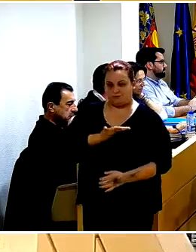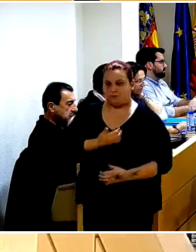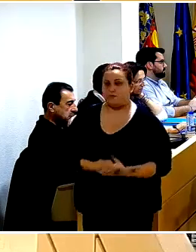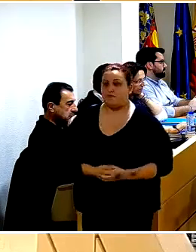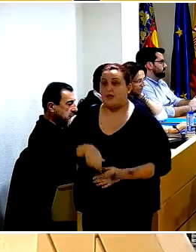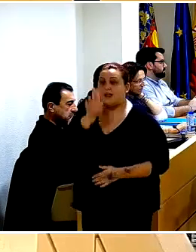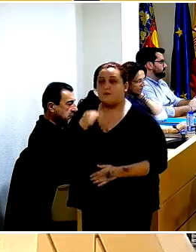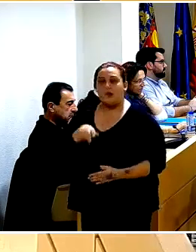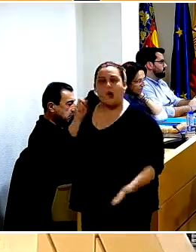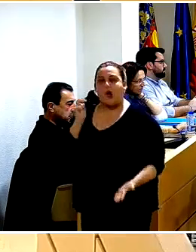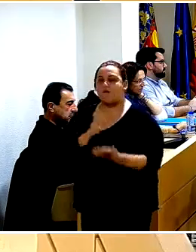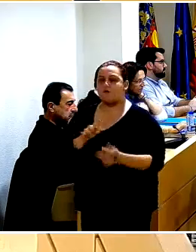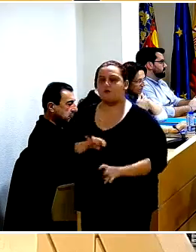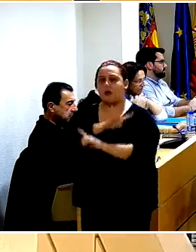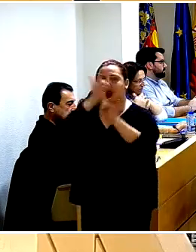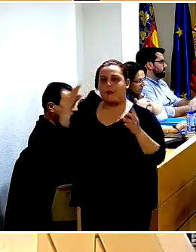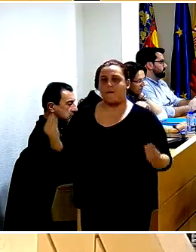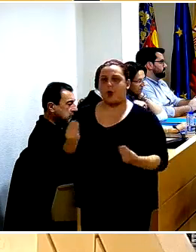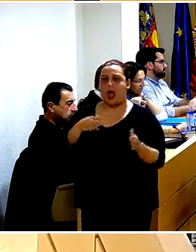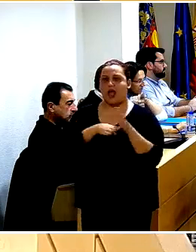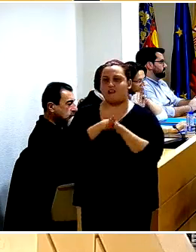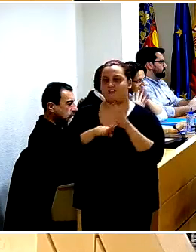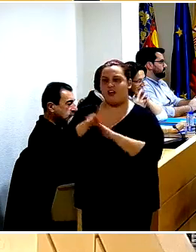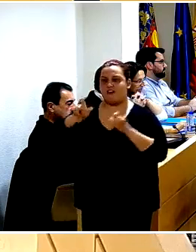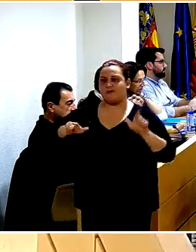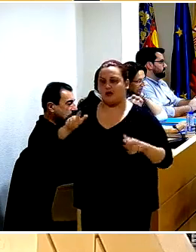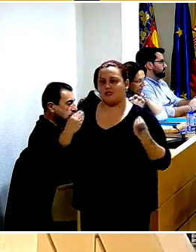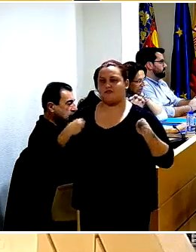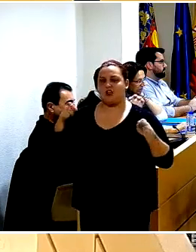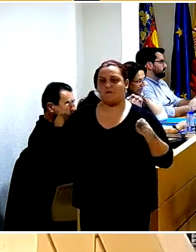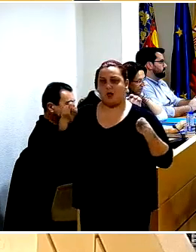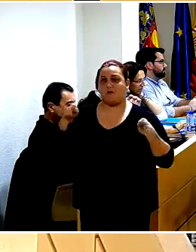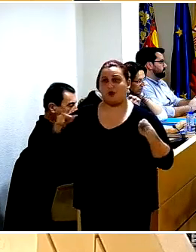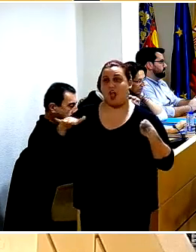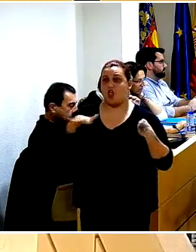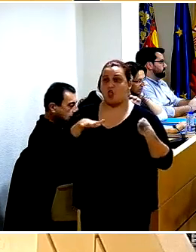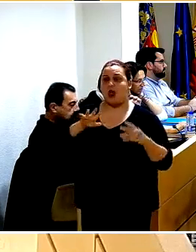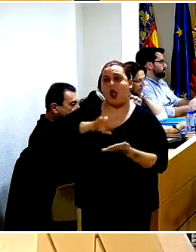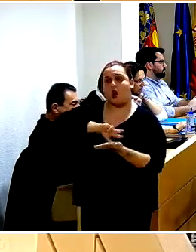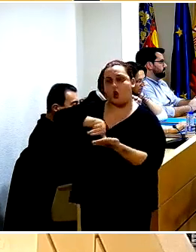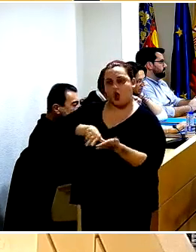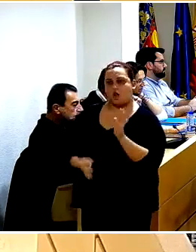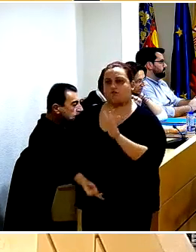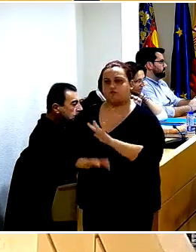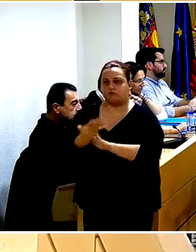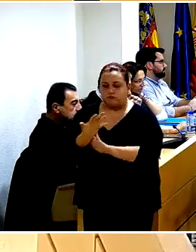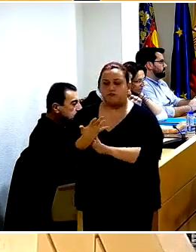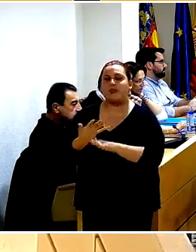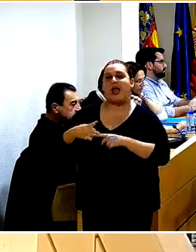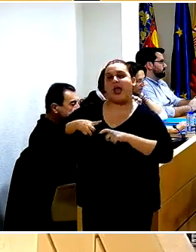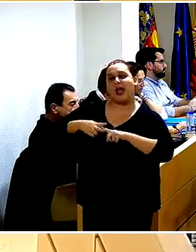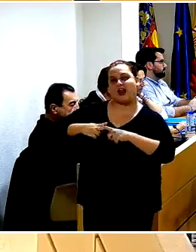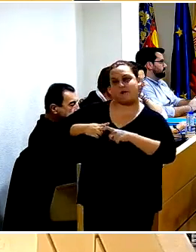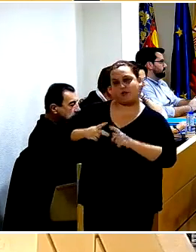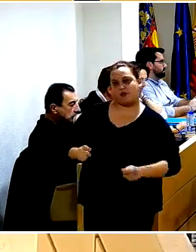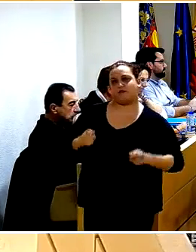una aposta per millorar l'accessibilitat de la ciutadania en l'administració local. Millorarem i crearem noves ferramentes per a fomentar